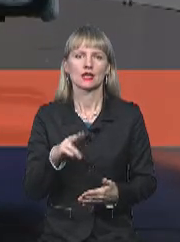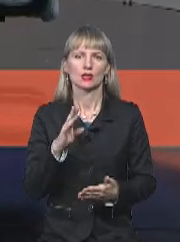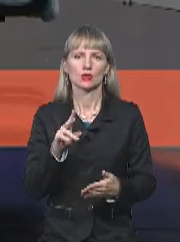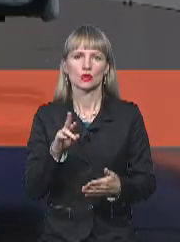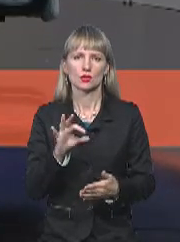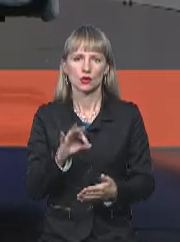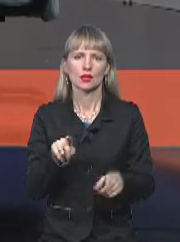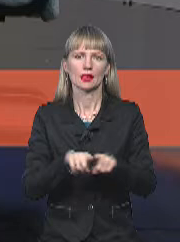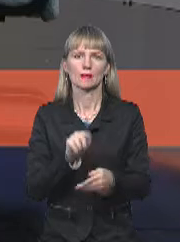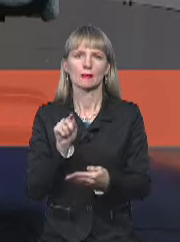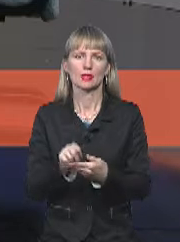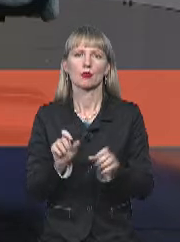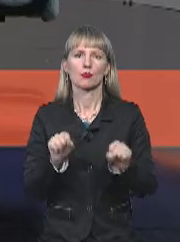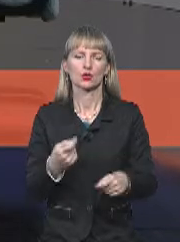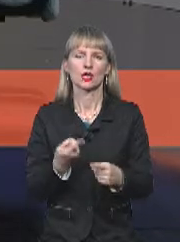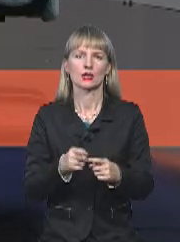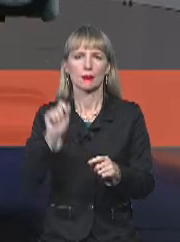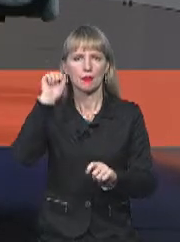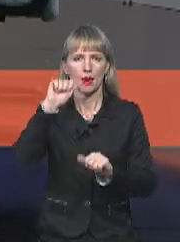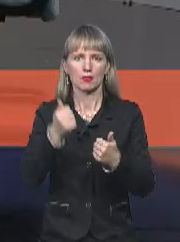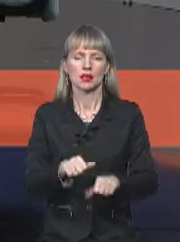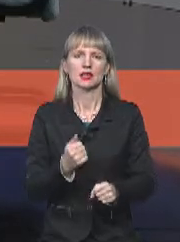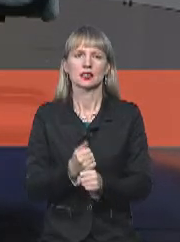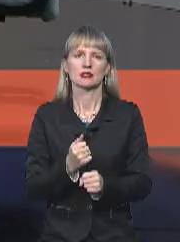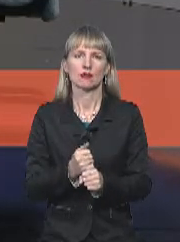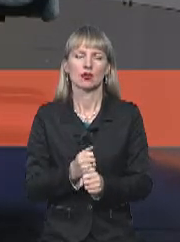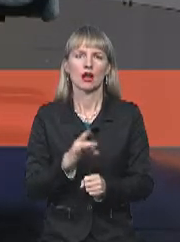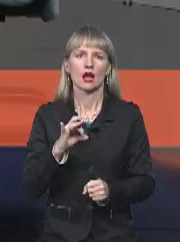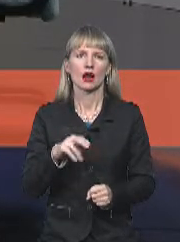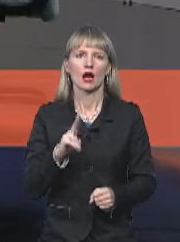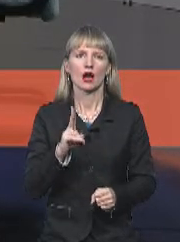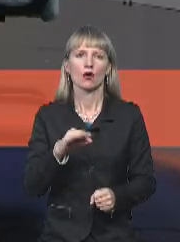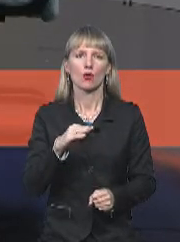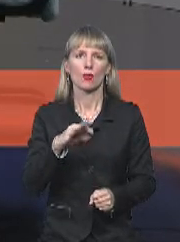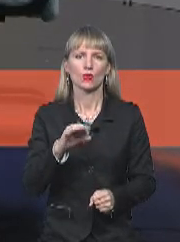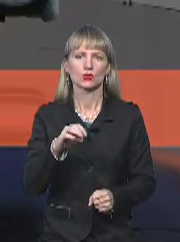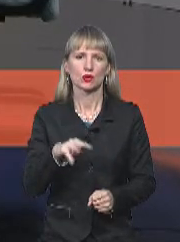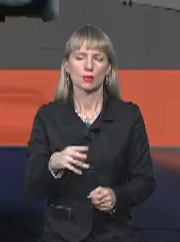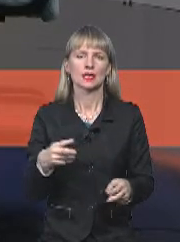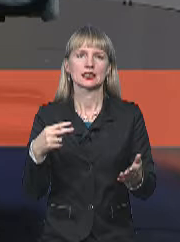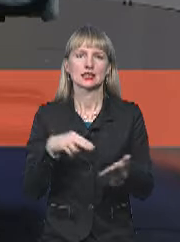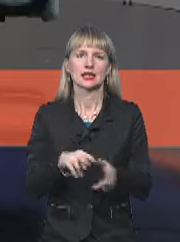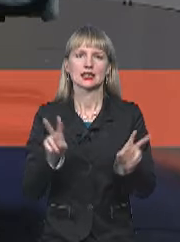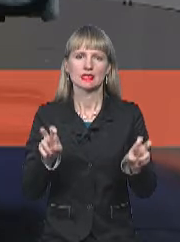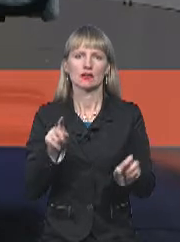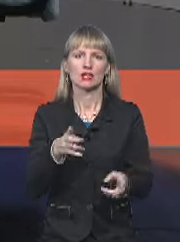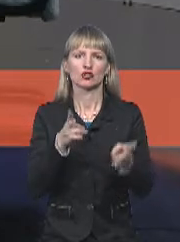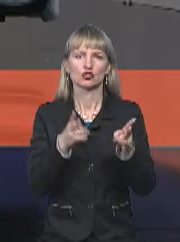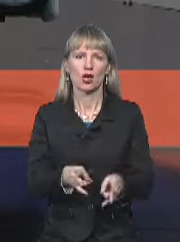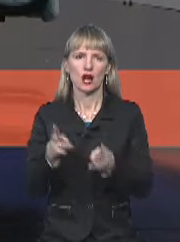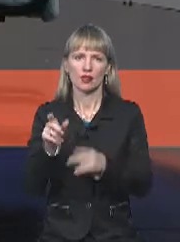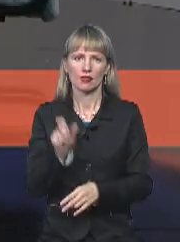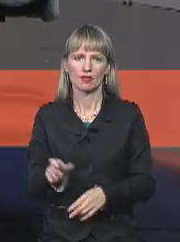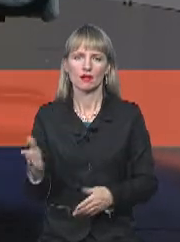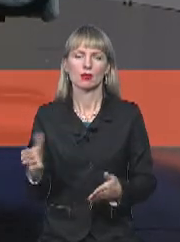ви вважаєте, чи може оцей пам'ятник, створений Борисом Рапопортом, стати символом тих жертв, які